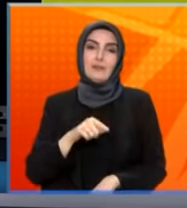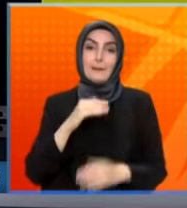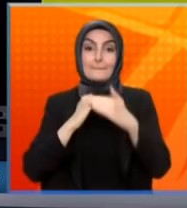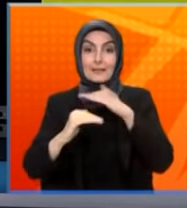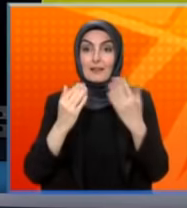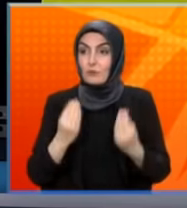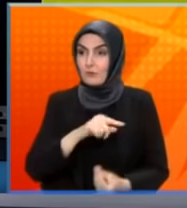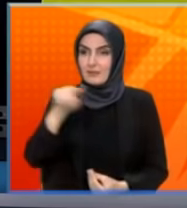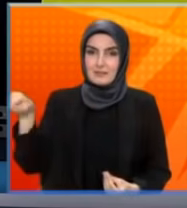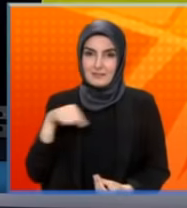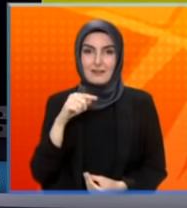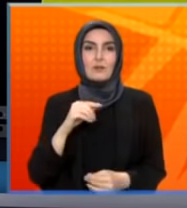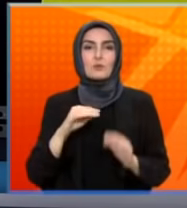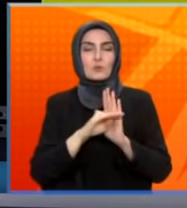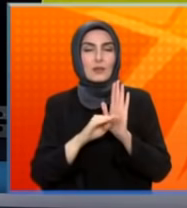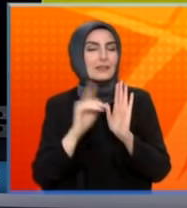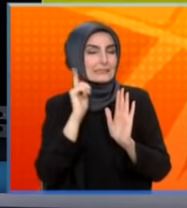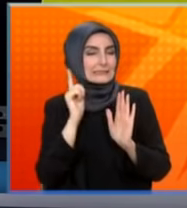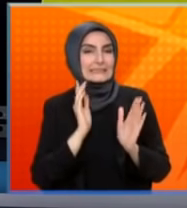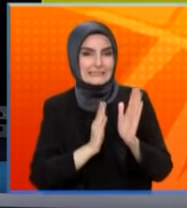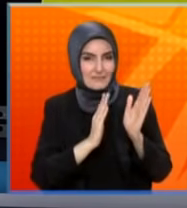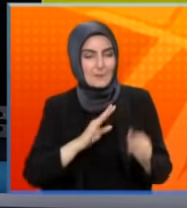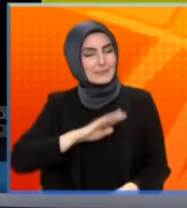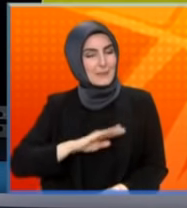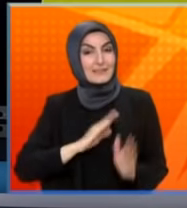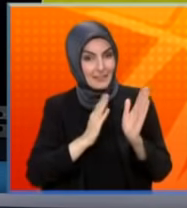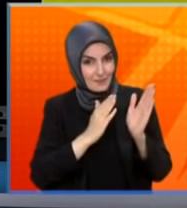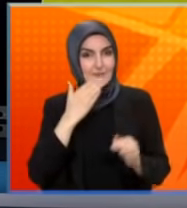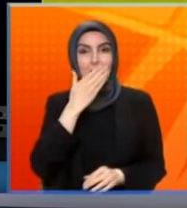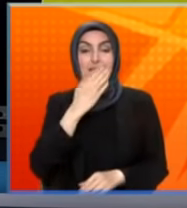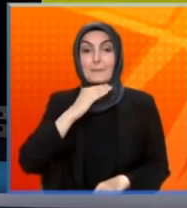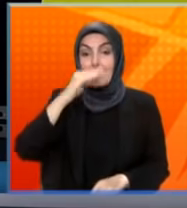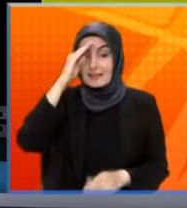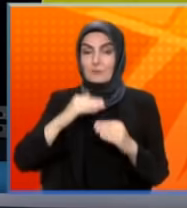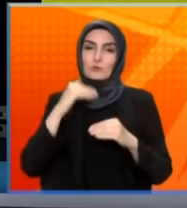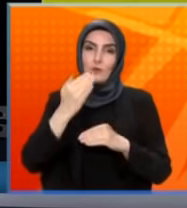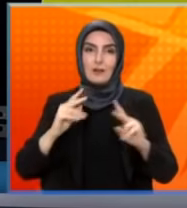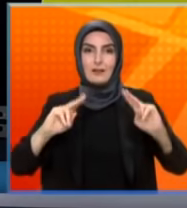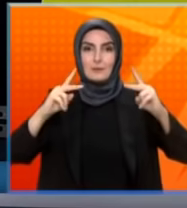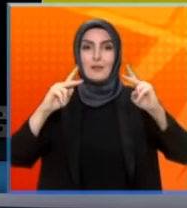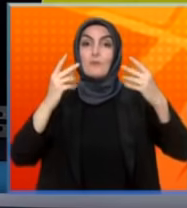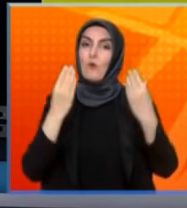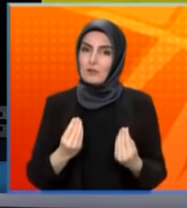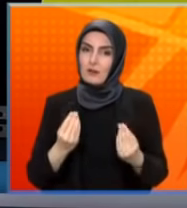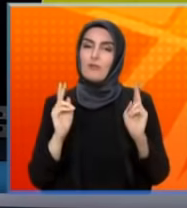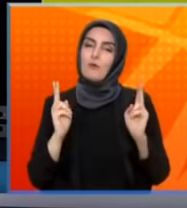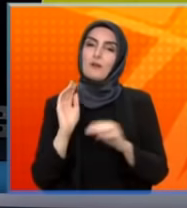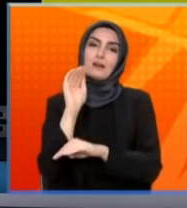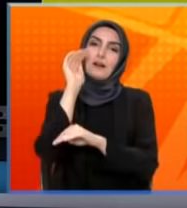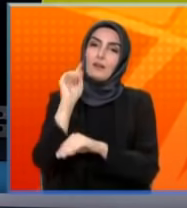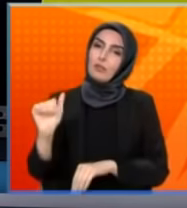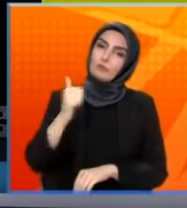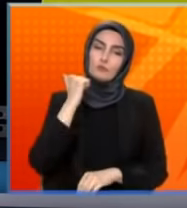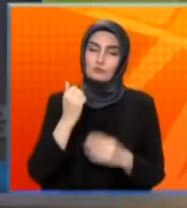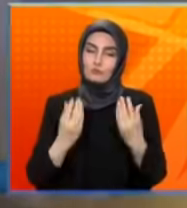kurallara uymaya devam et biraz daha sabredersek Ramazan Bayramı'ndan sonra kademeli olarak normal hayata dönüş süreci